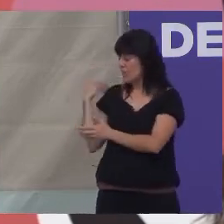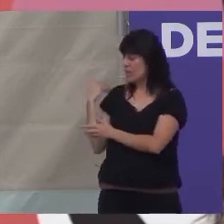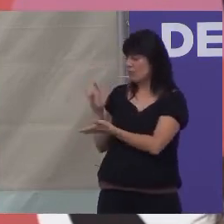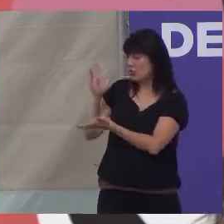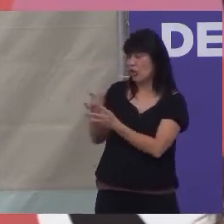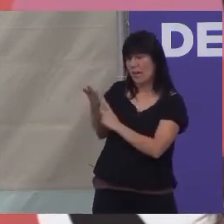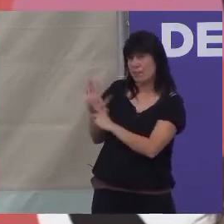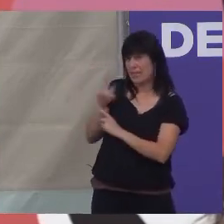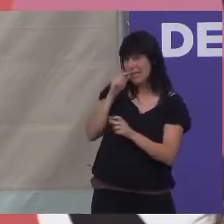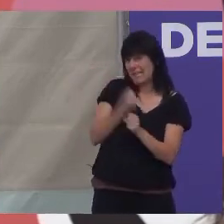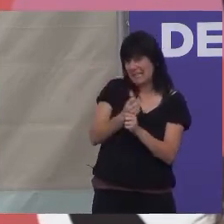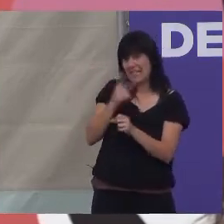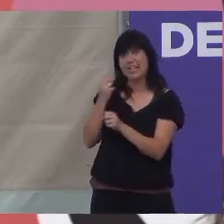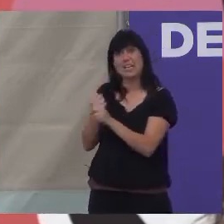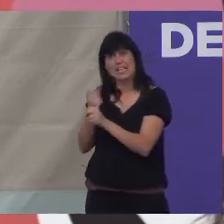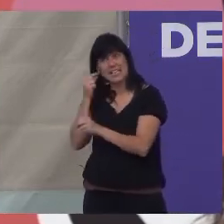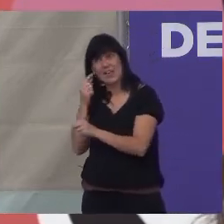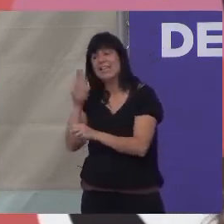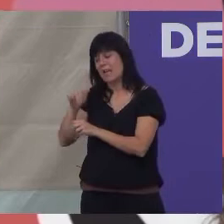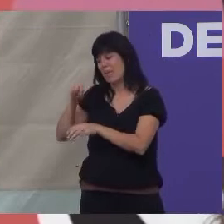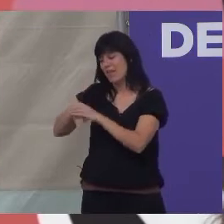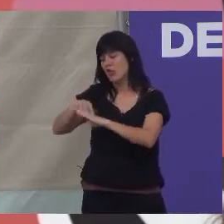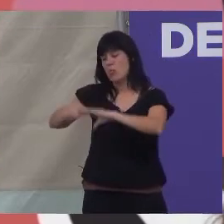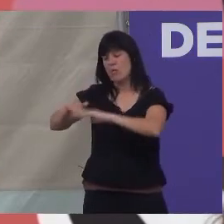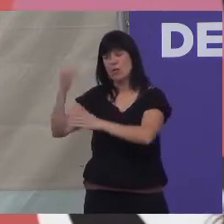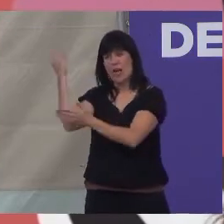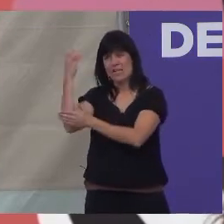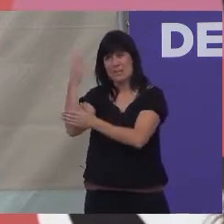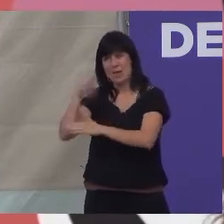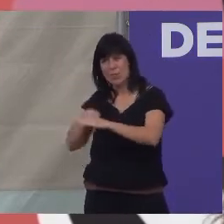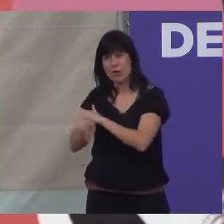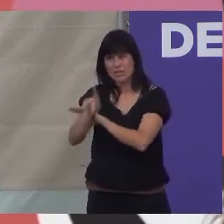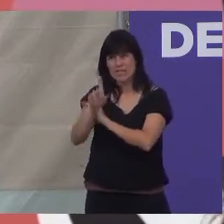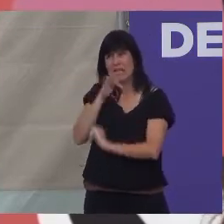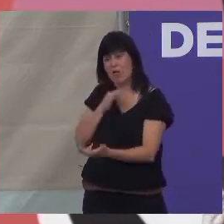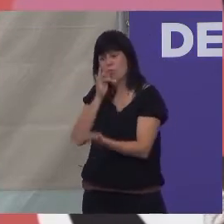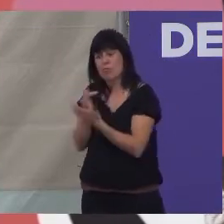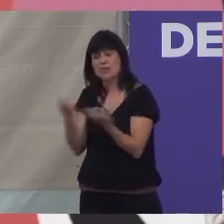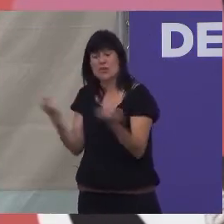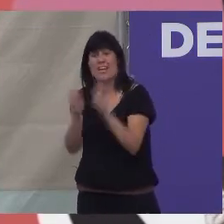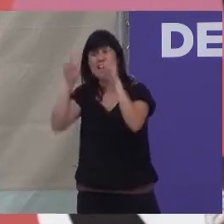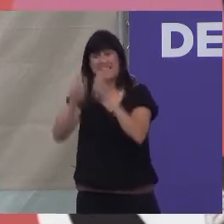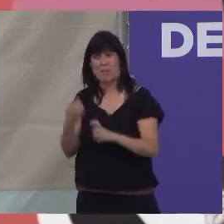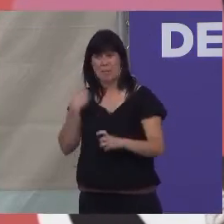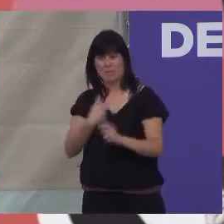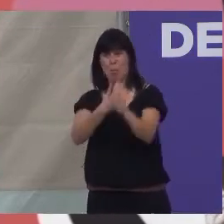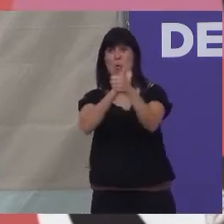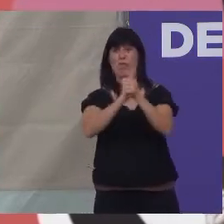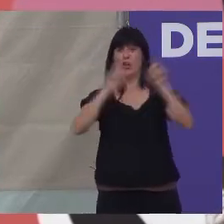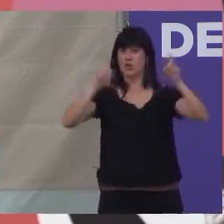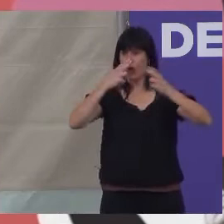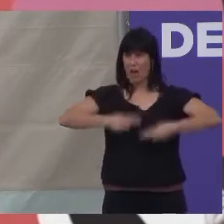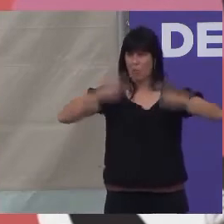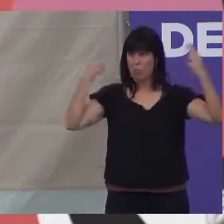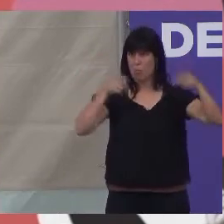com a membre del moviment democràtic assembleari valencià i progressista compromès en la defensa i millora del model d'escola pública i